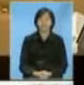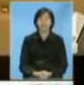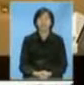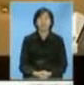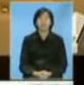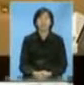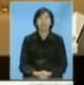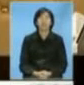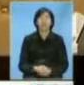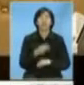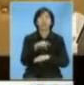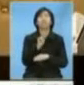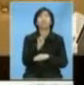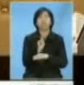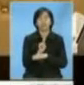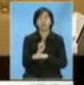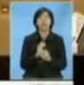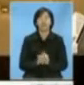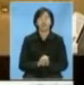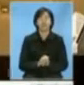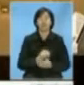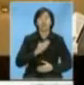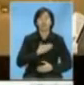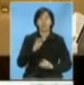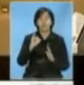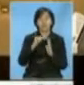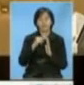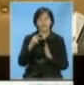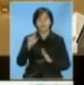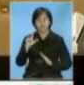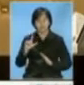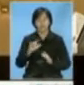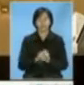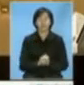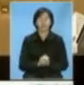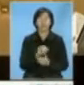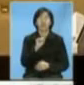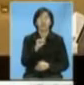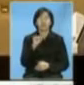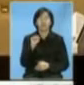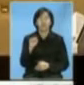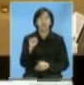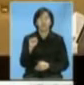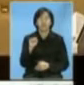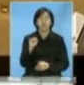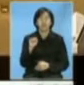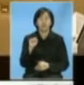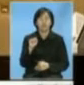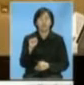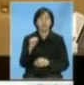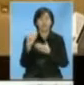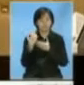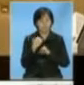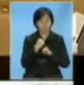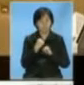เรียนท่านประธานสภาที่เคารพผมนายยุคนชนวัฒน์ปัญญาสมาชิกสภาผู้แทนราษฎรประชาธิ